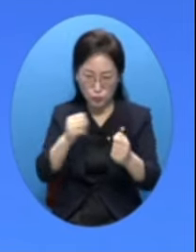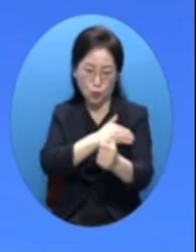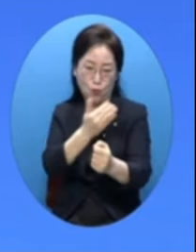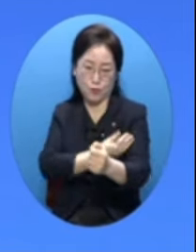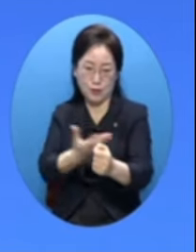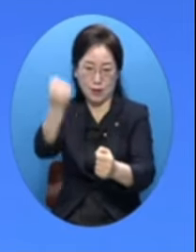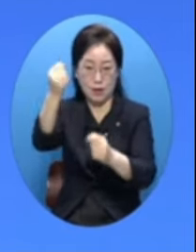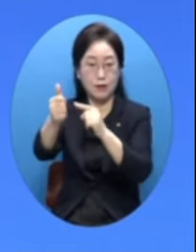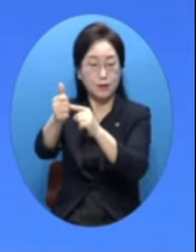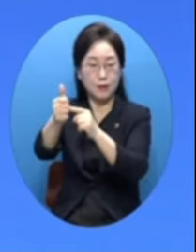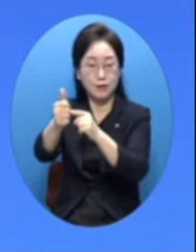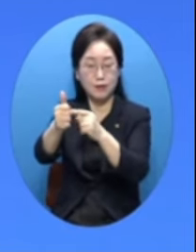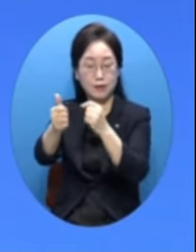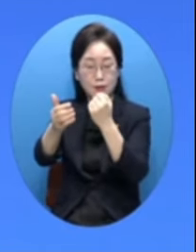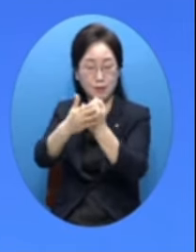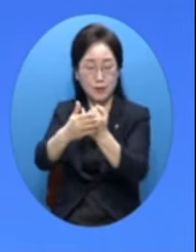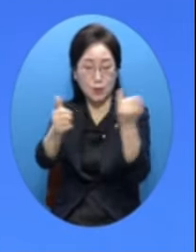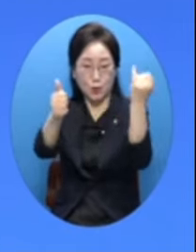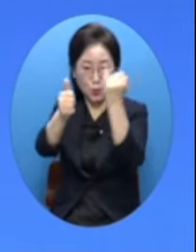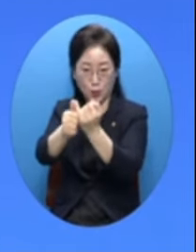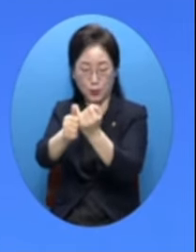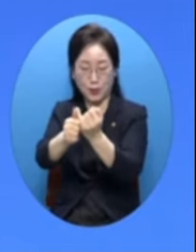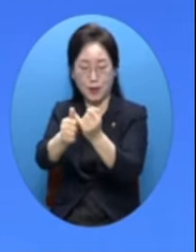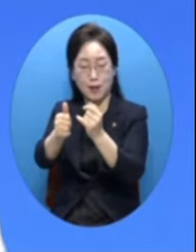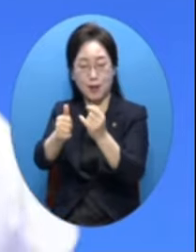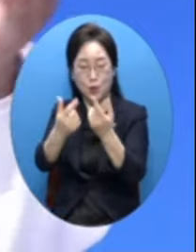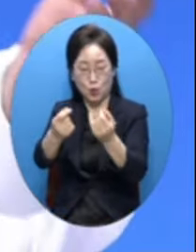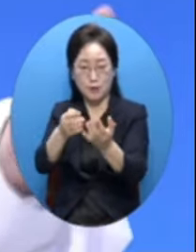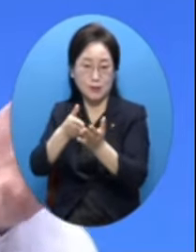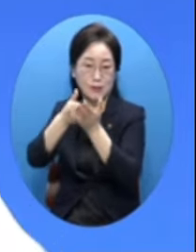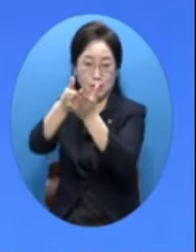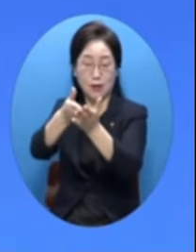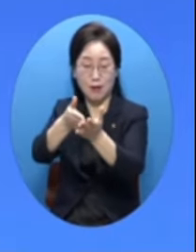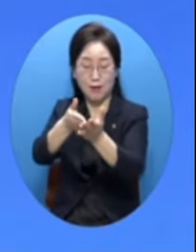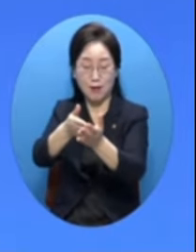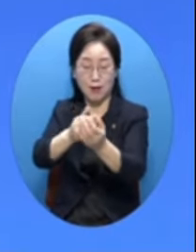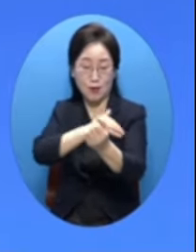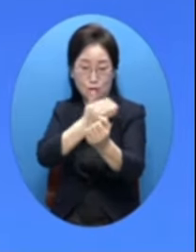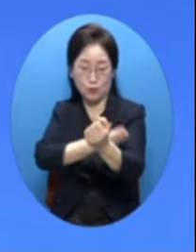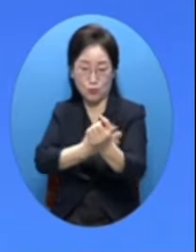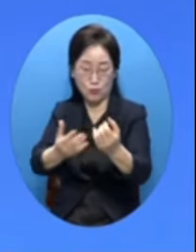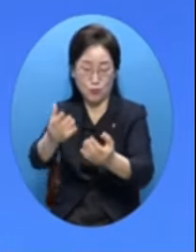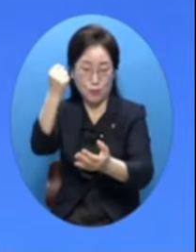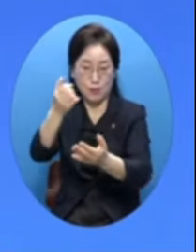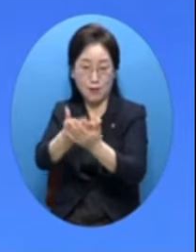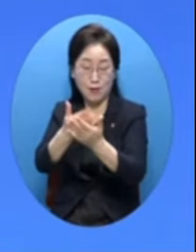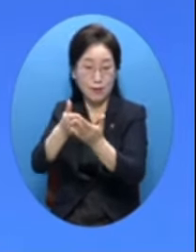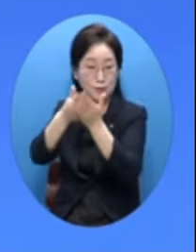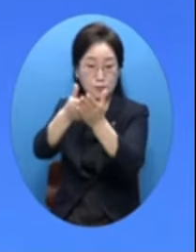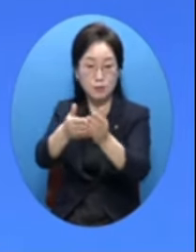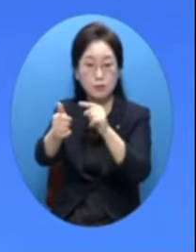남편에 의해서 영주권을 신청하고 있는 중이었는데 영주권 신청자가 죽어버렸으니까 졸지에